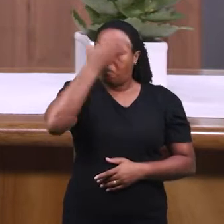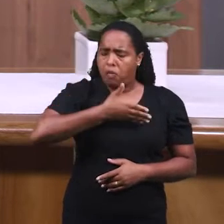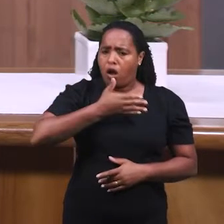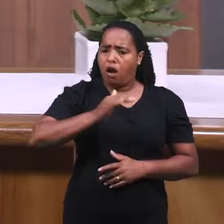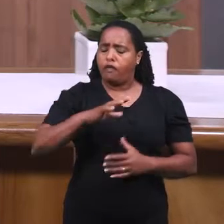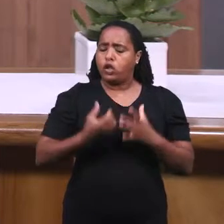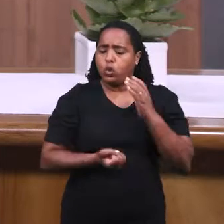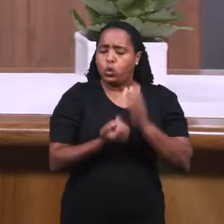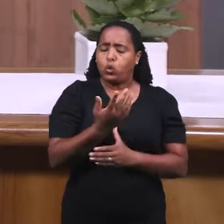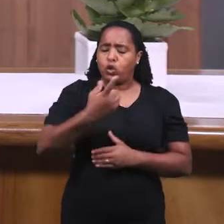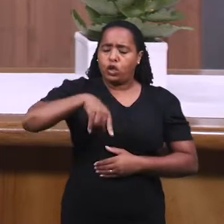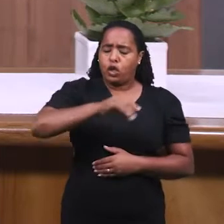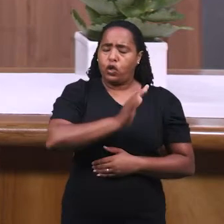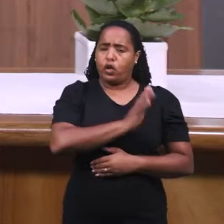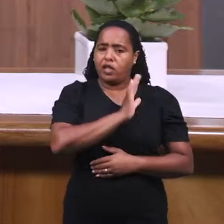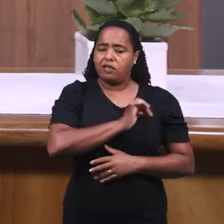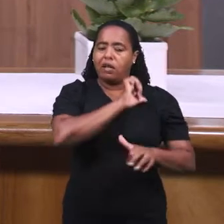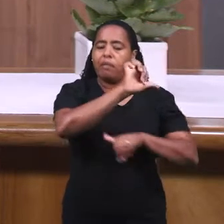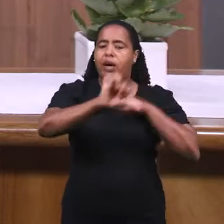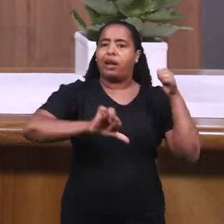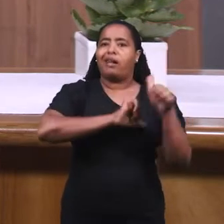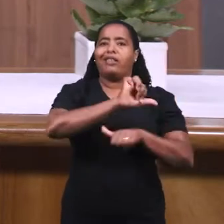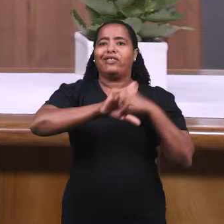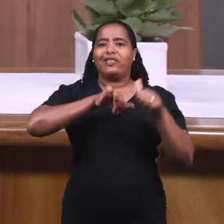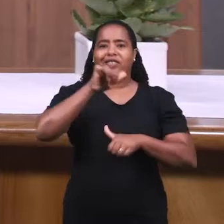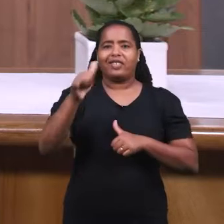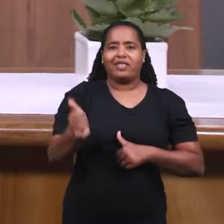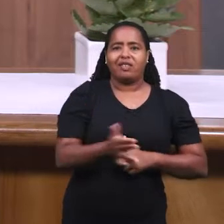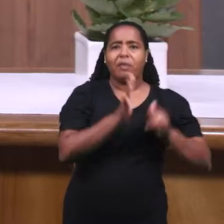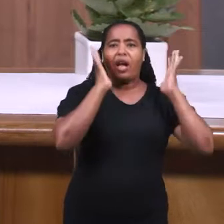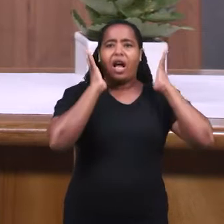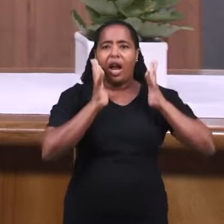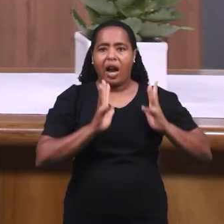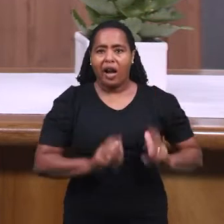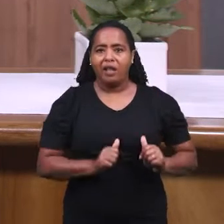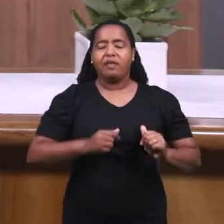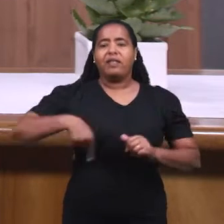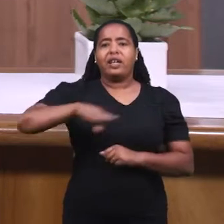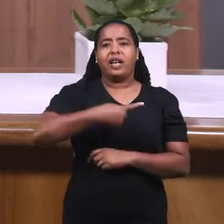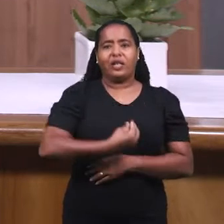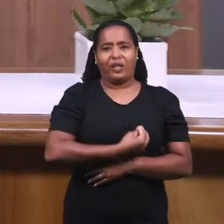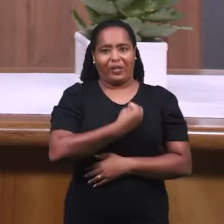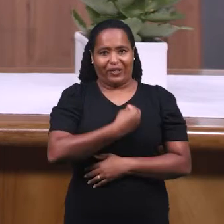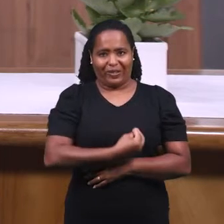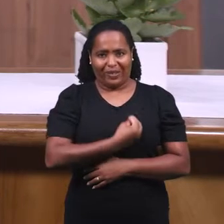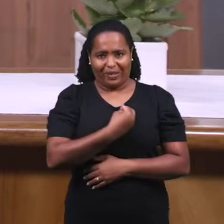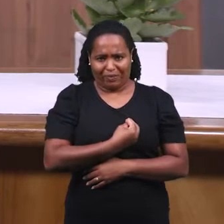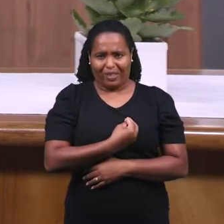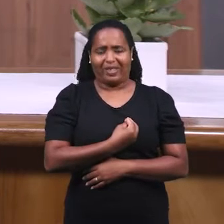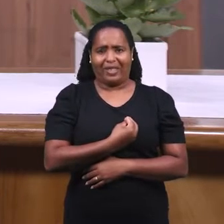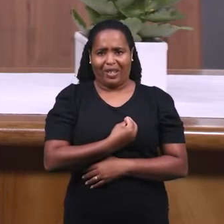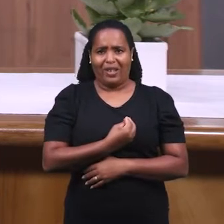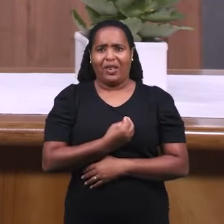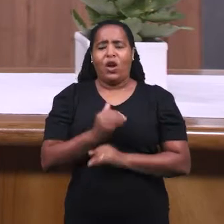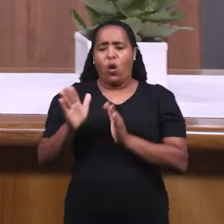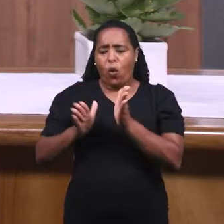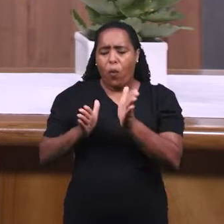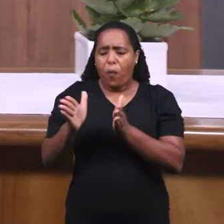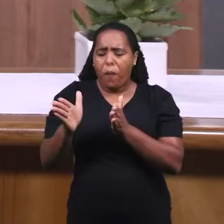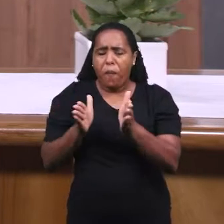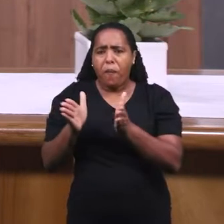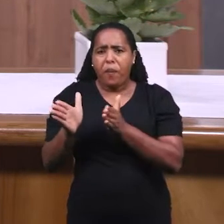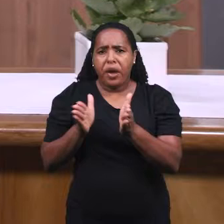нас. Это время восстановления. Потому что Бог делает все, чтобы